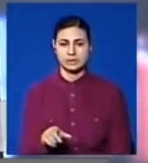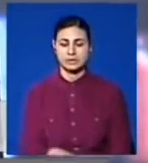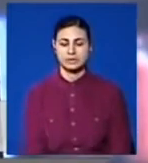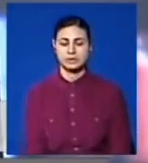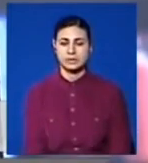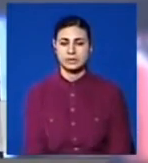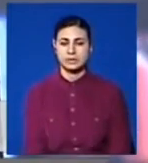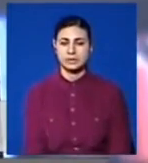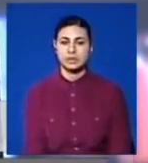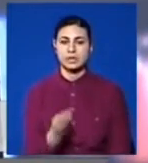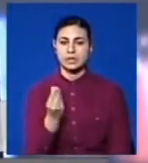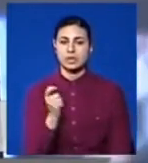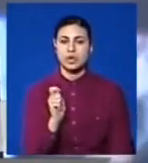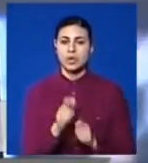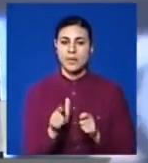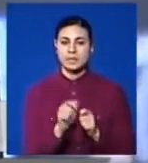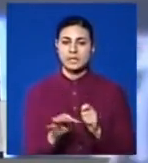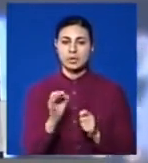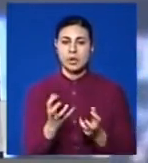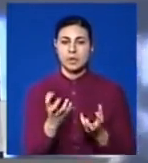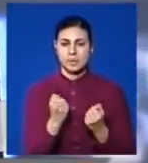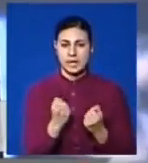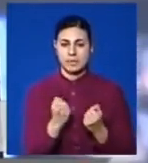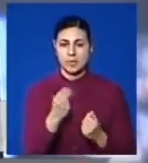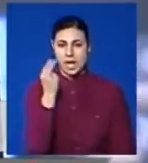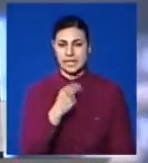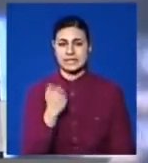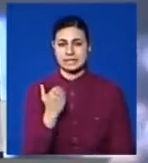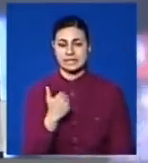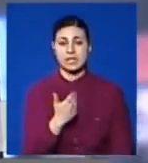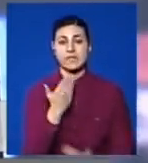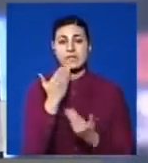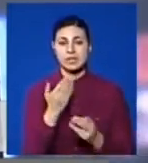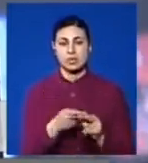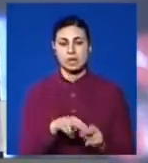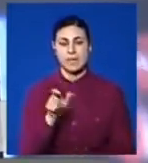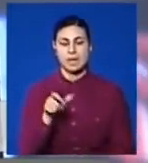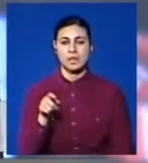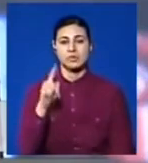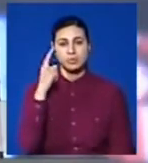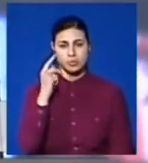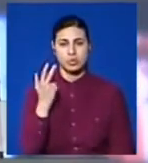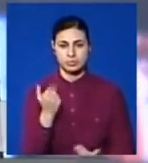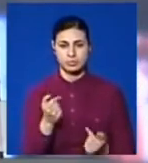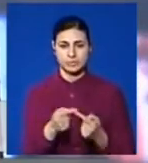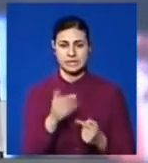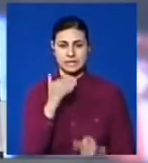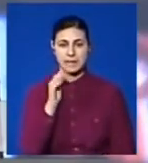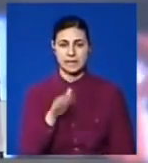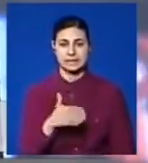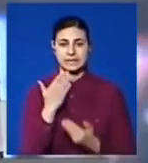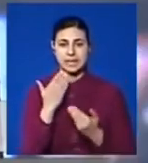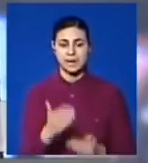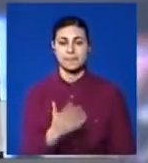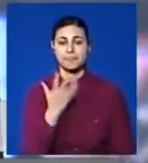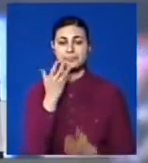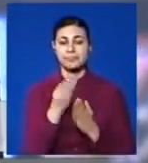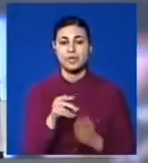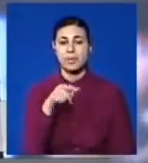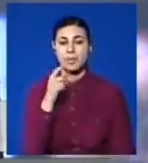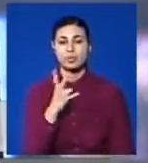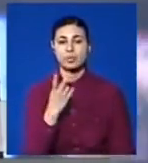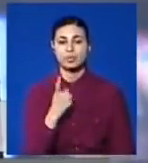საქართველოს მოსახლეობას კომპენსაციის სახით მიცემული ეკლესიისათვის. ვკითხოთ ამ ხალხს, თვლის თუ არა, რომ ეს არის საკმარისი. ანუ ჩვენ ვამბობთ, რომ